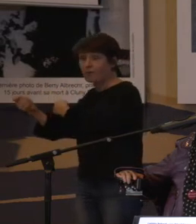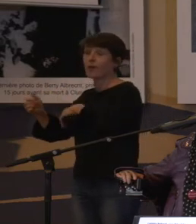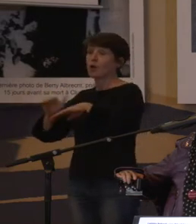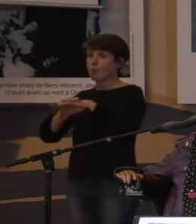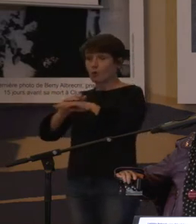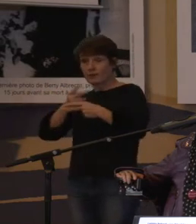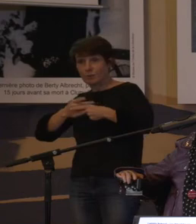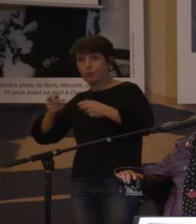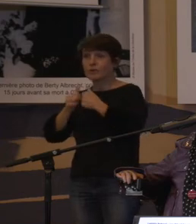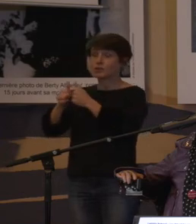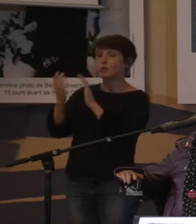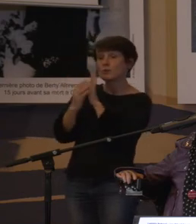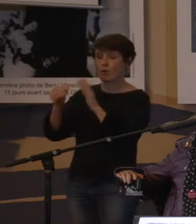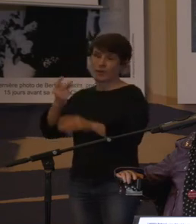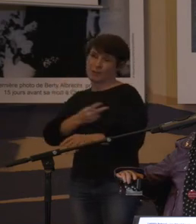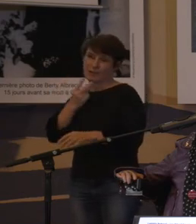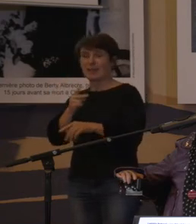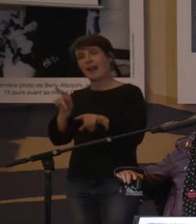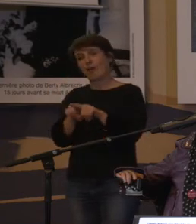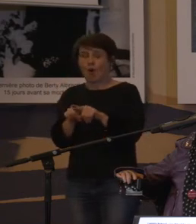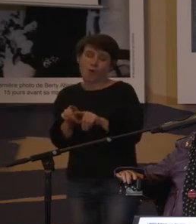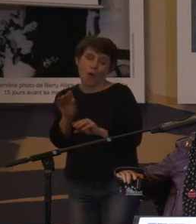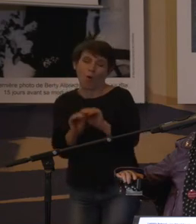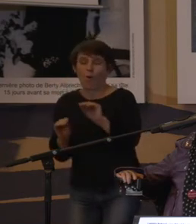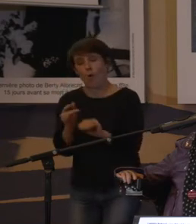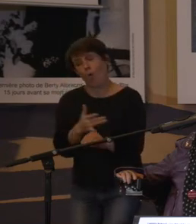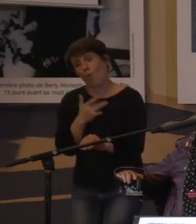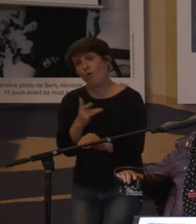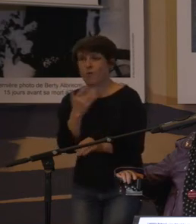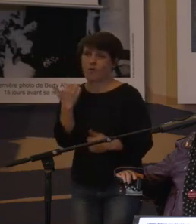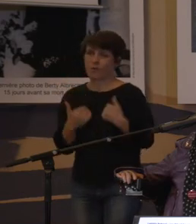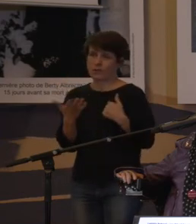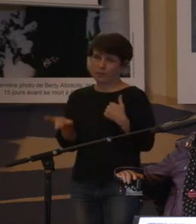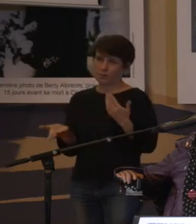le modèle médical et les approches paternalistes, y compris la définition de